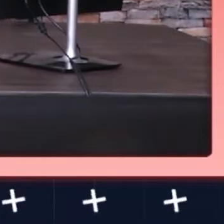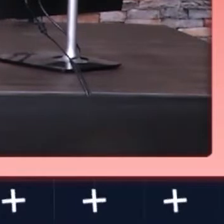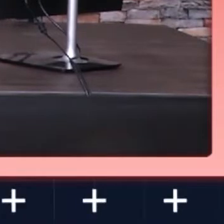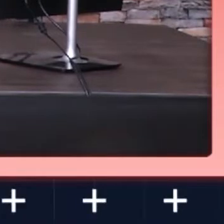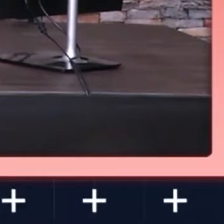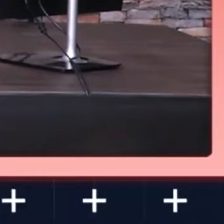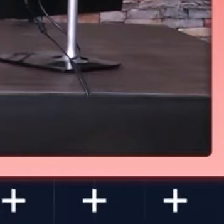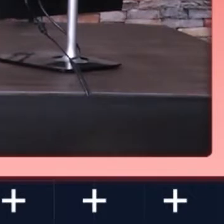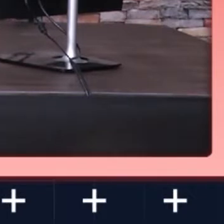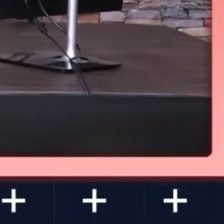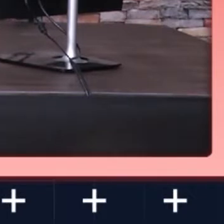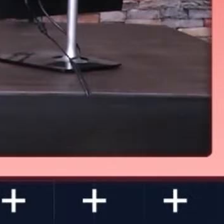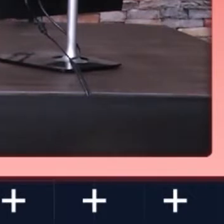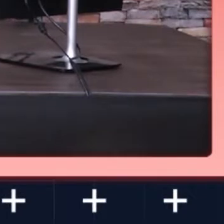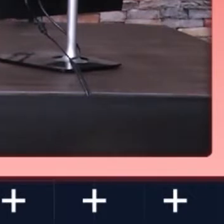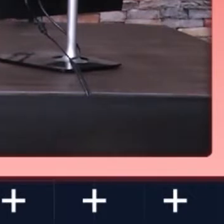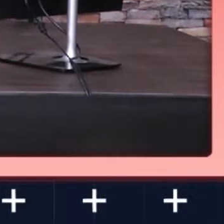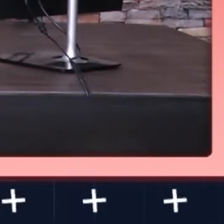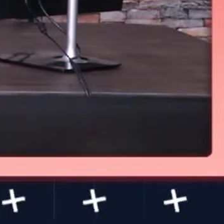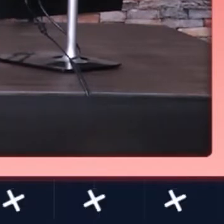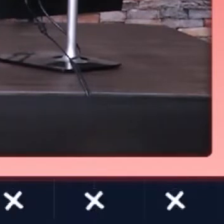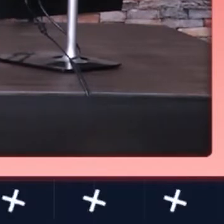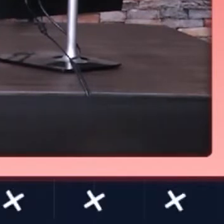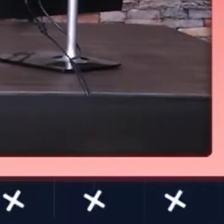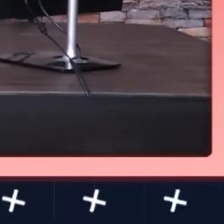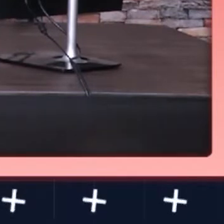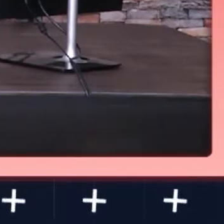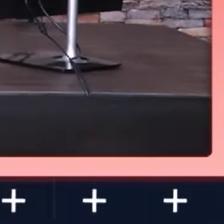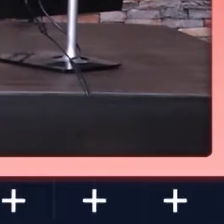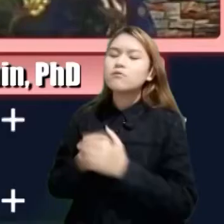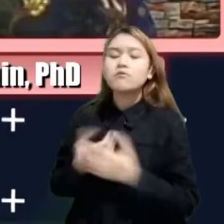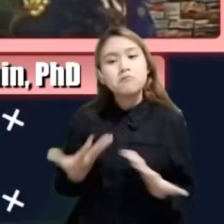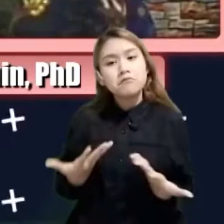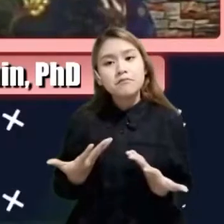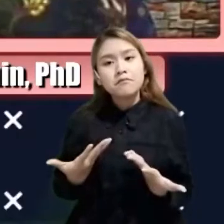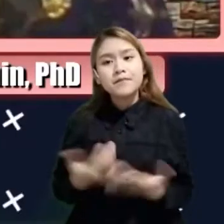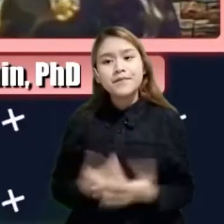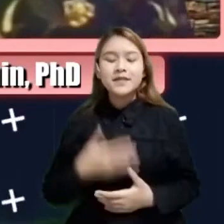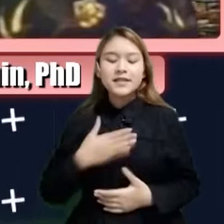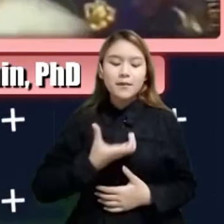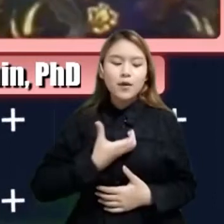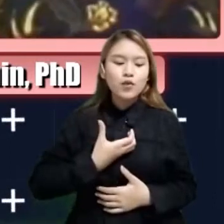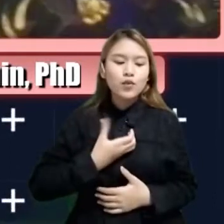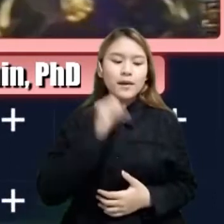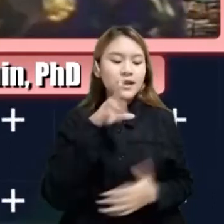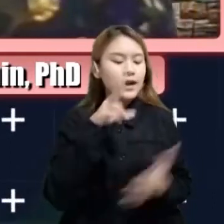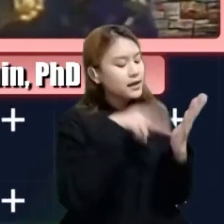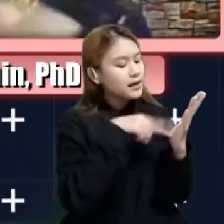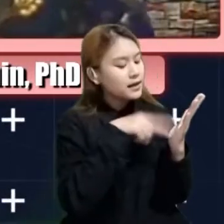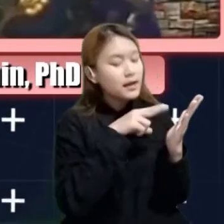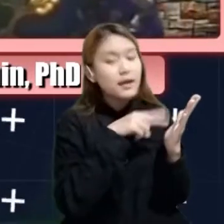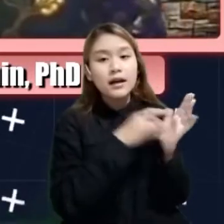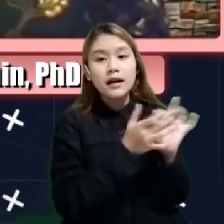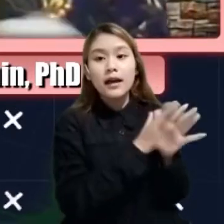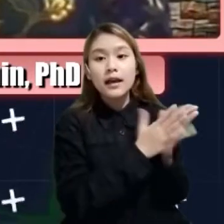untuk memberikan seorang penolong? Mohon penjelasannya. Kita baca dulu ayatnya, Bunda. Ya, tolong dibacakan ayatnya di mana